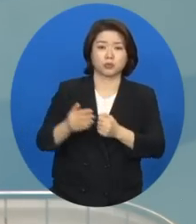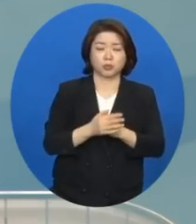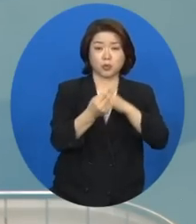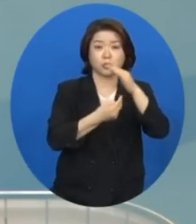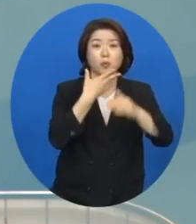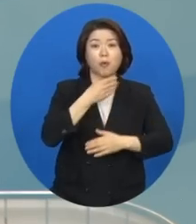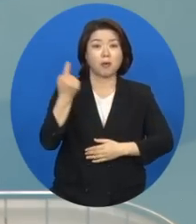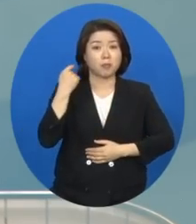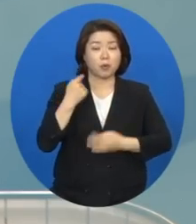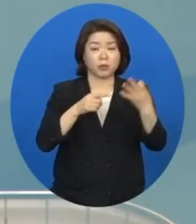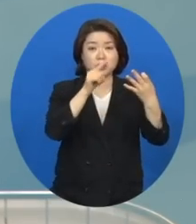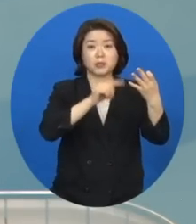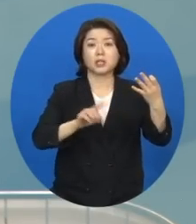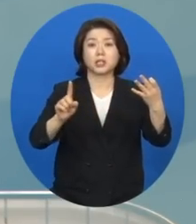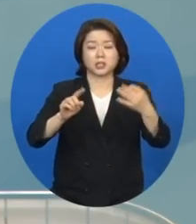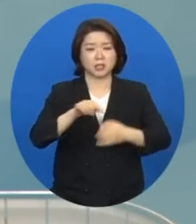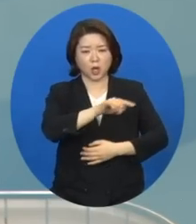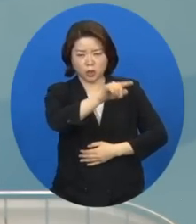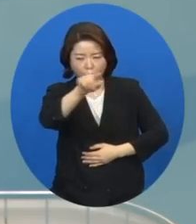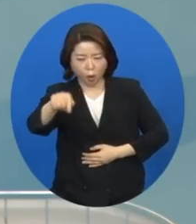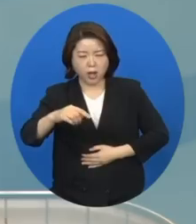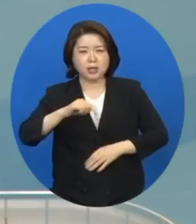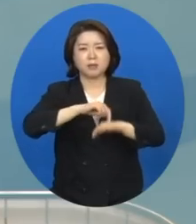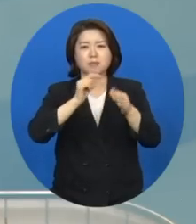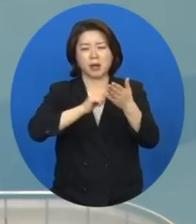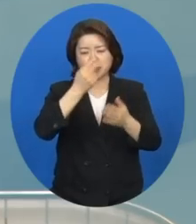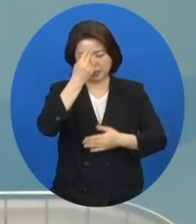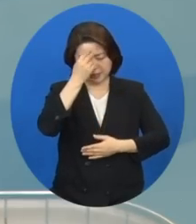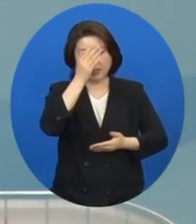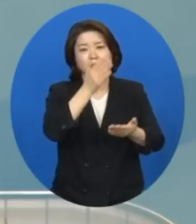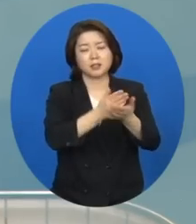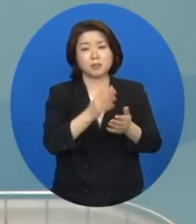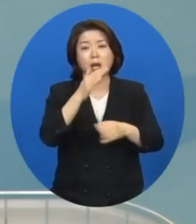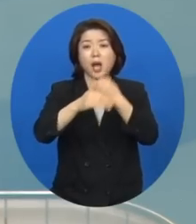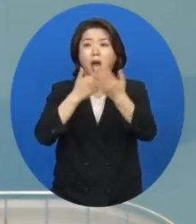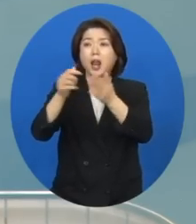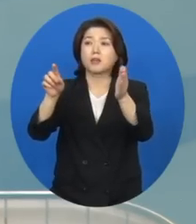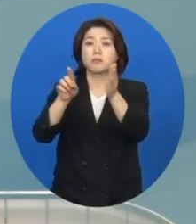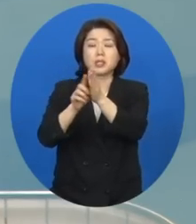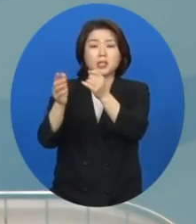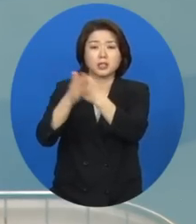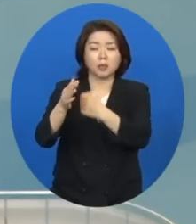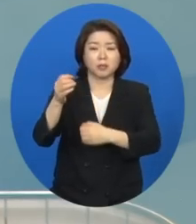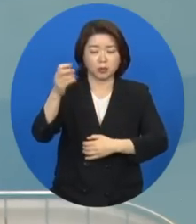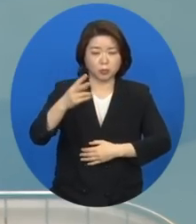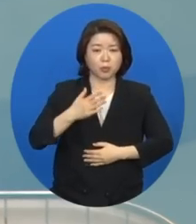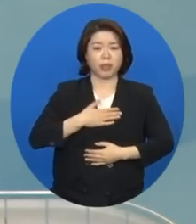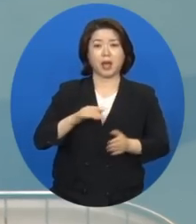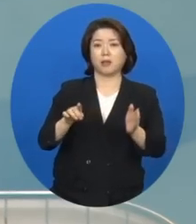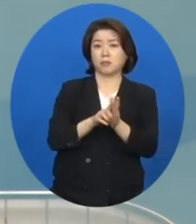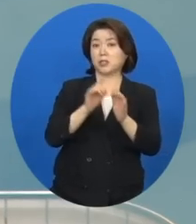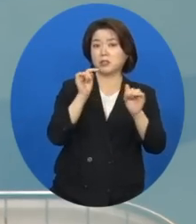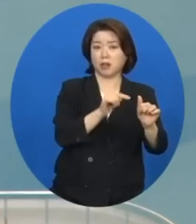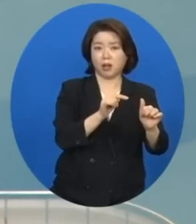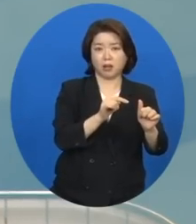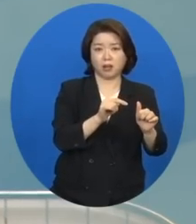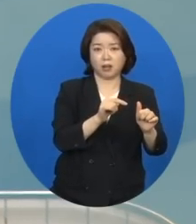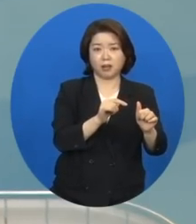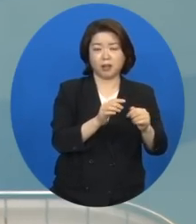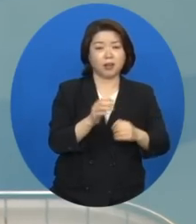1절, 너희는 마음에 근심하지 말라. 하나님을 믿으니 또 나를 믿으라. 그러면서